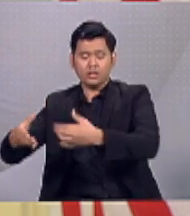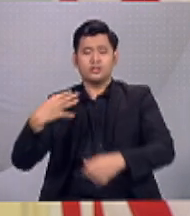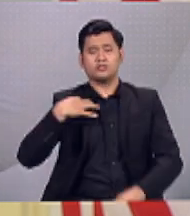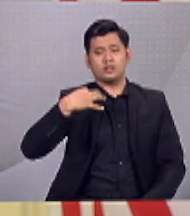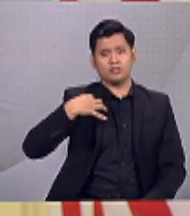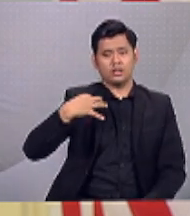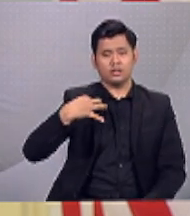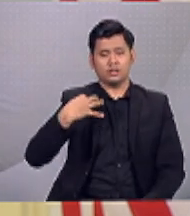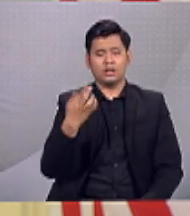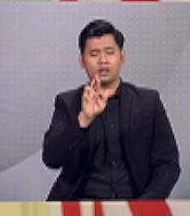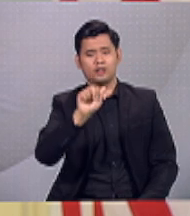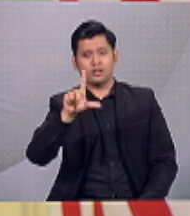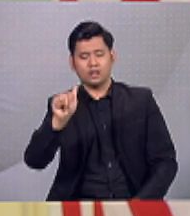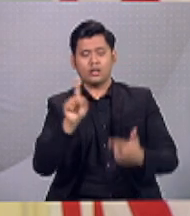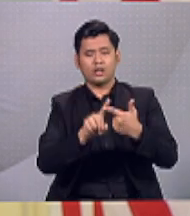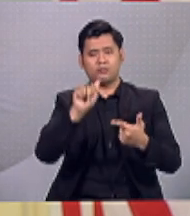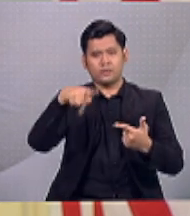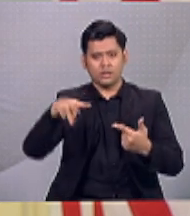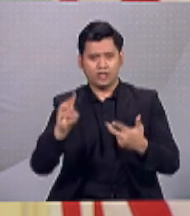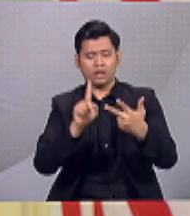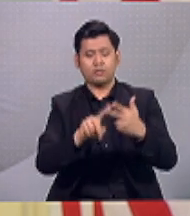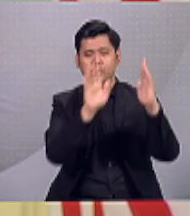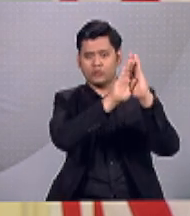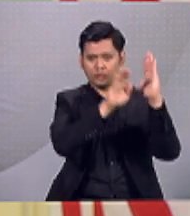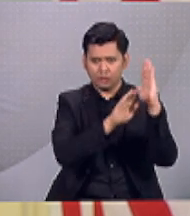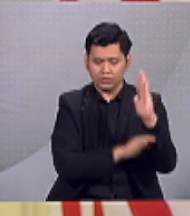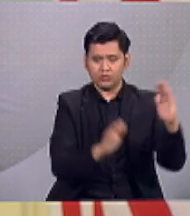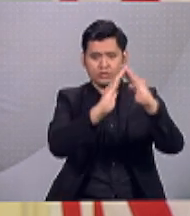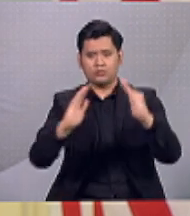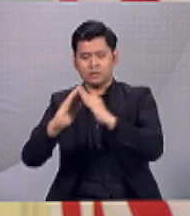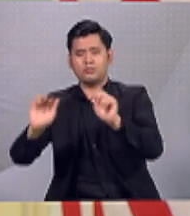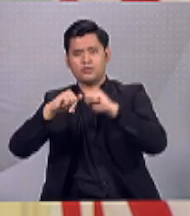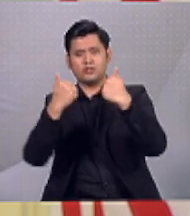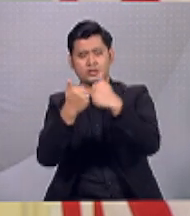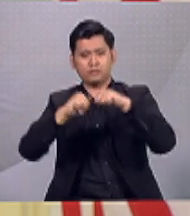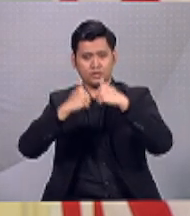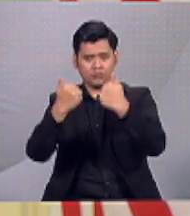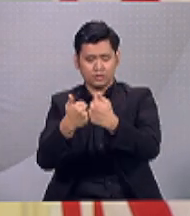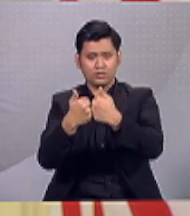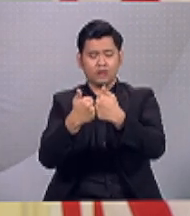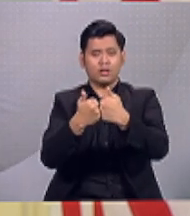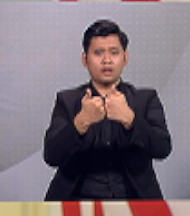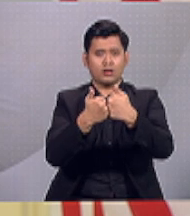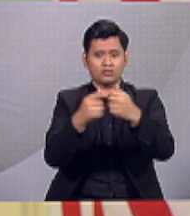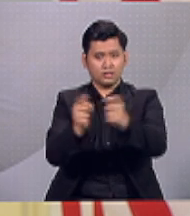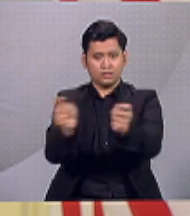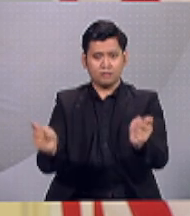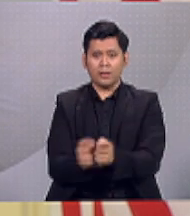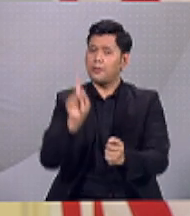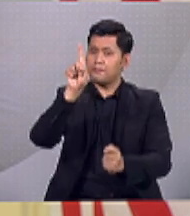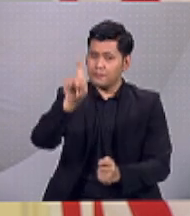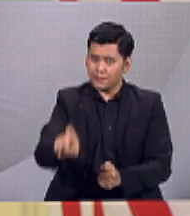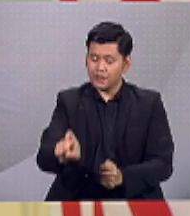RELA, APM, Rukun Tetangga, malah persatuan-persatuan NGO-NGO setempat juga